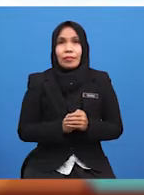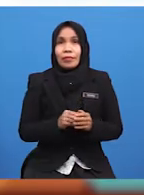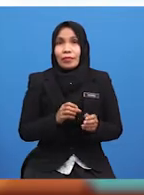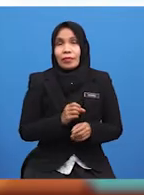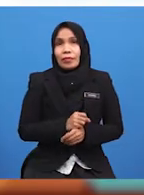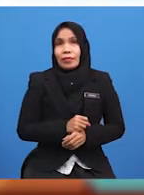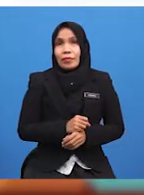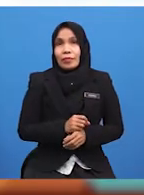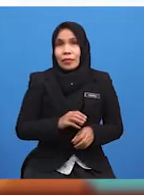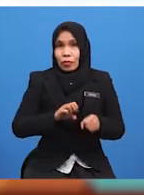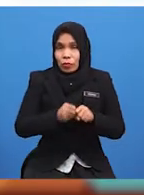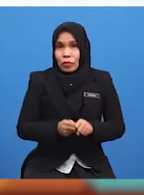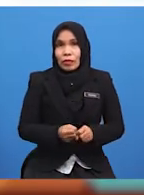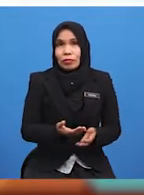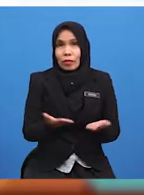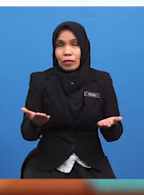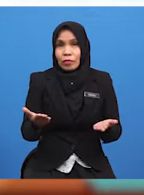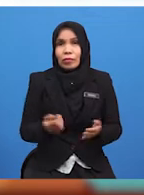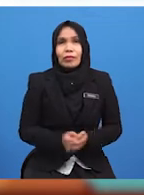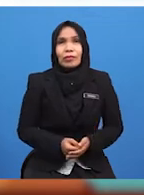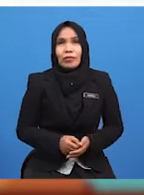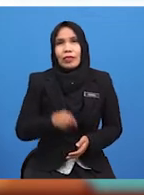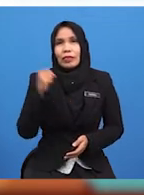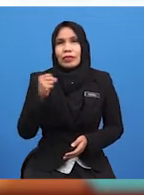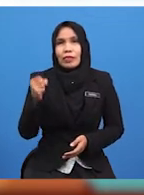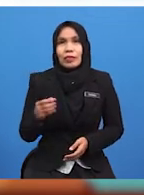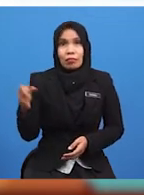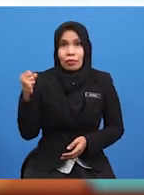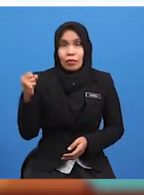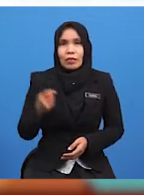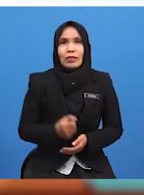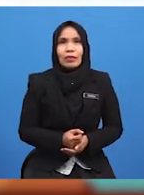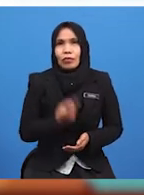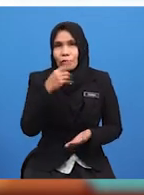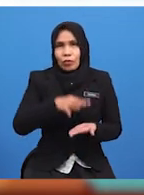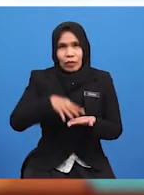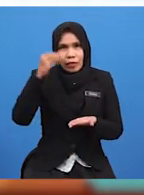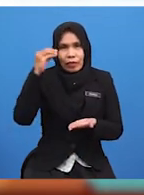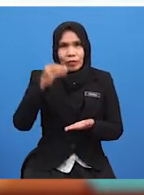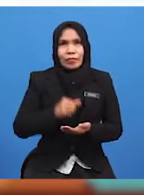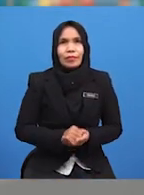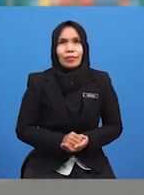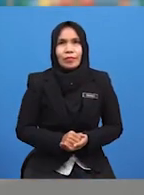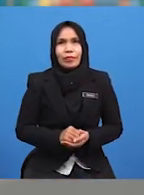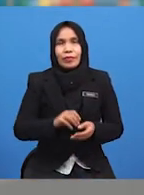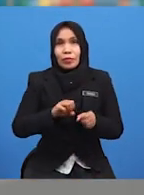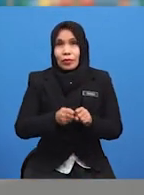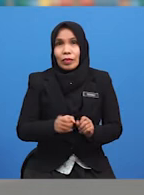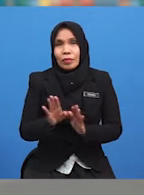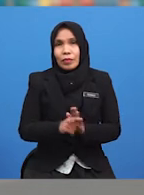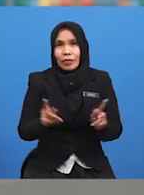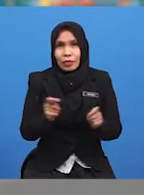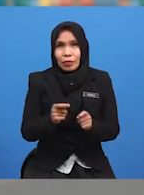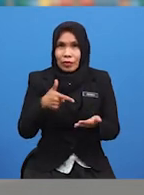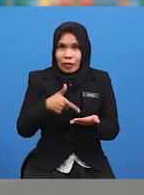sekian moga kamu semut sekali bersemangat menurut ke ilmu dan menjadi warga negara yang hebat Semoga kita